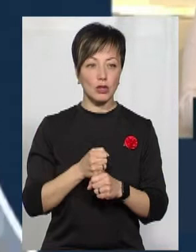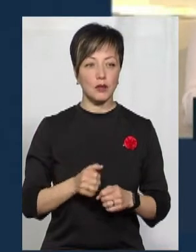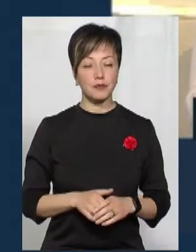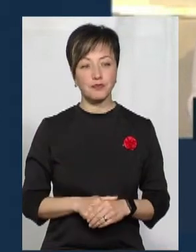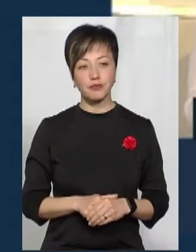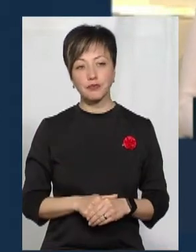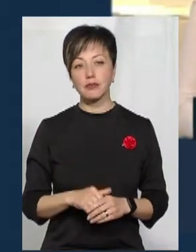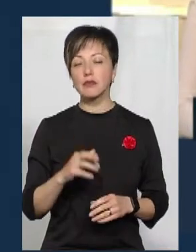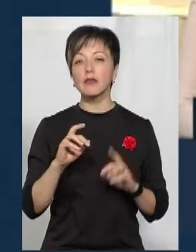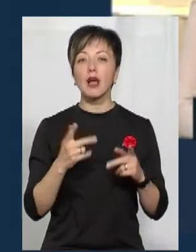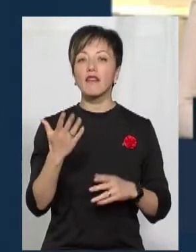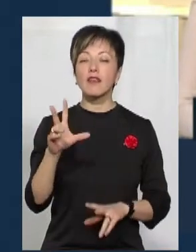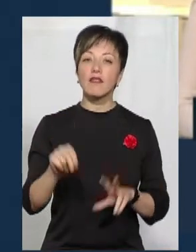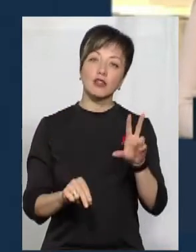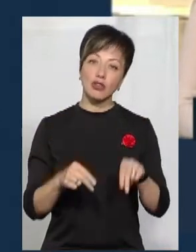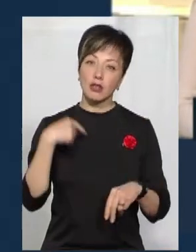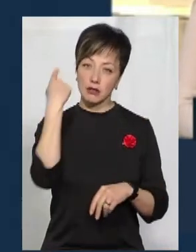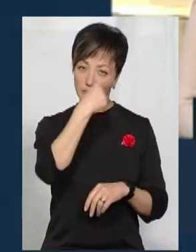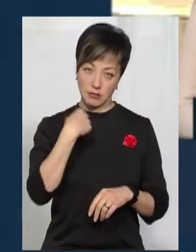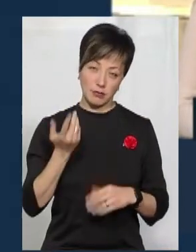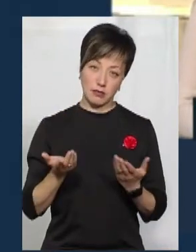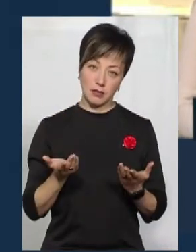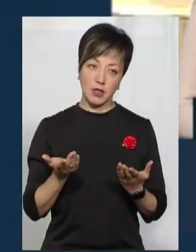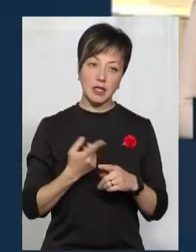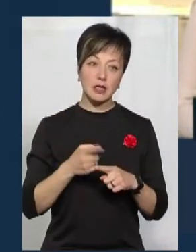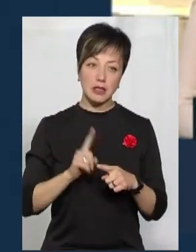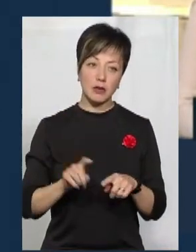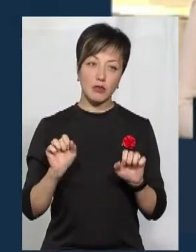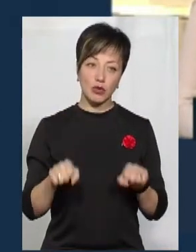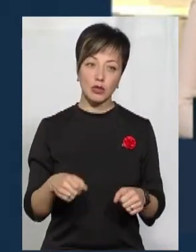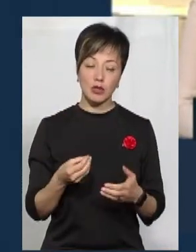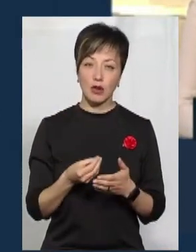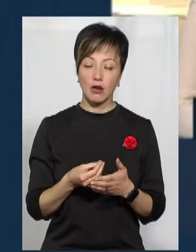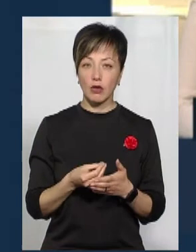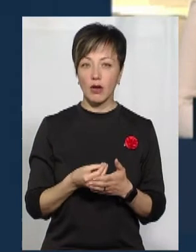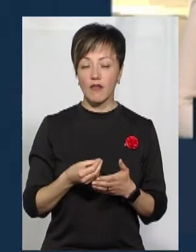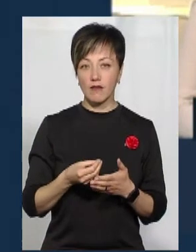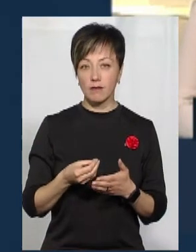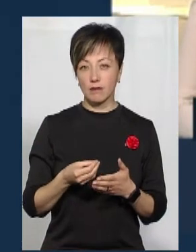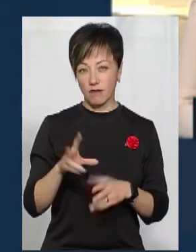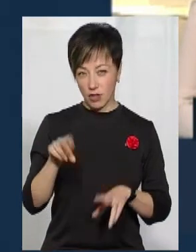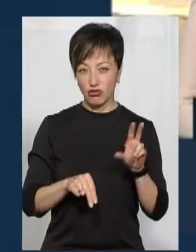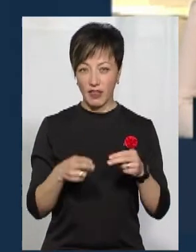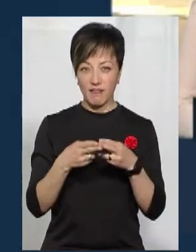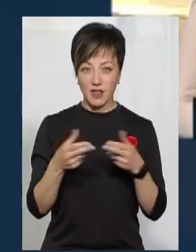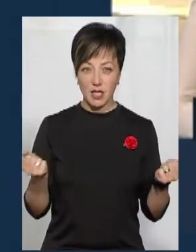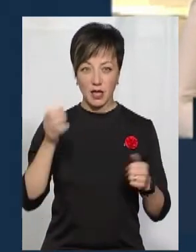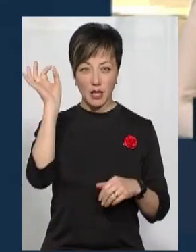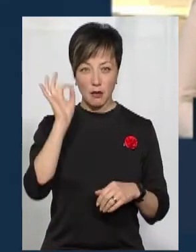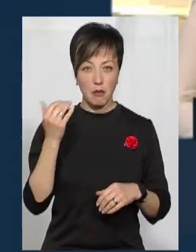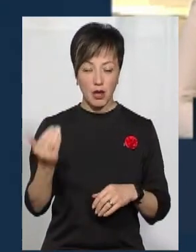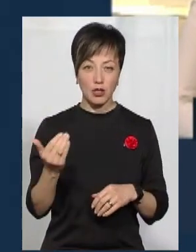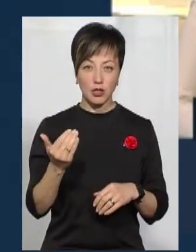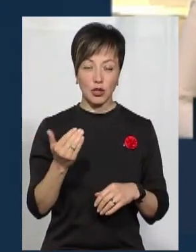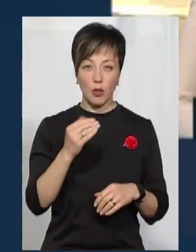А як ви особисто вважаєте, можна це оцінювати як визнання Німеччиною провини перед українцями і